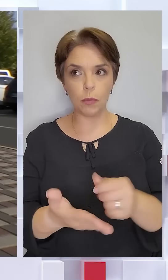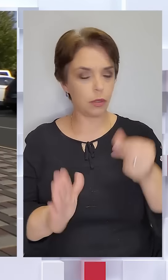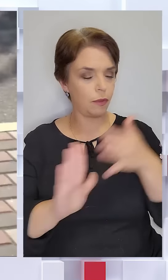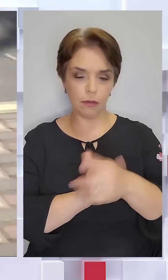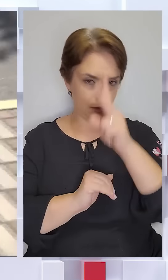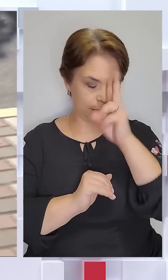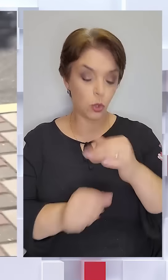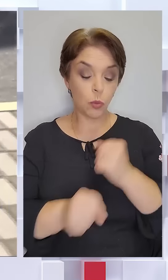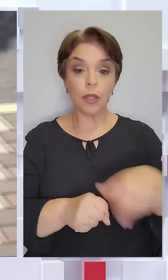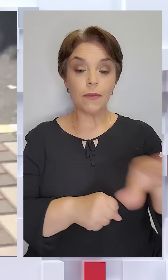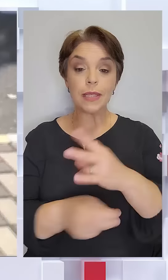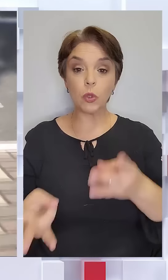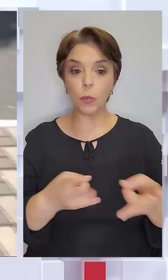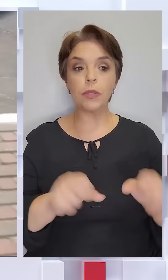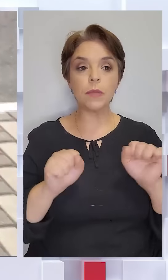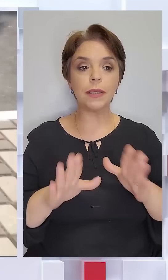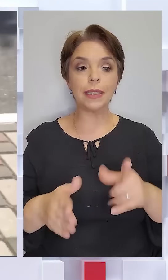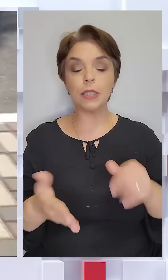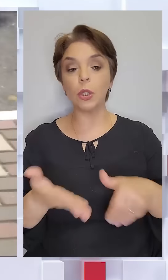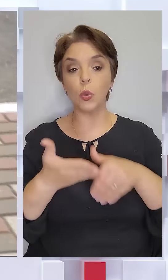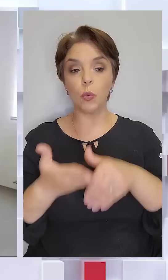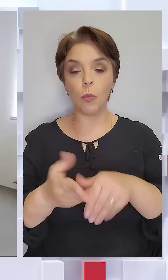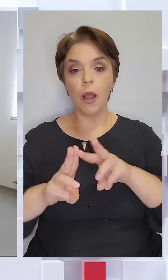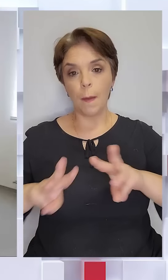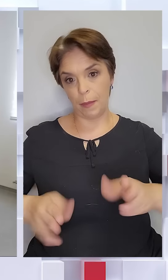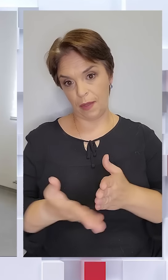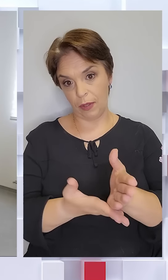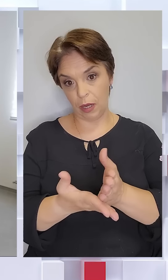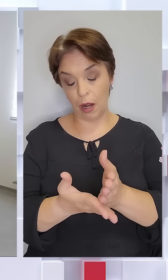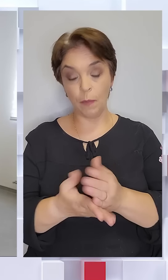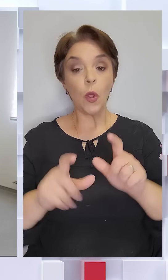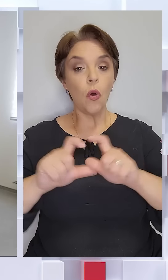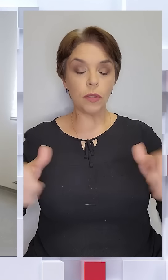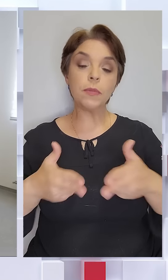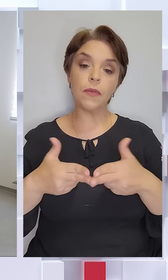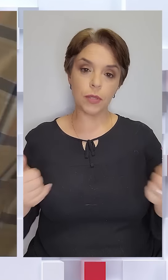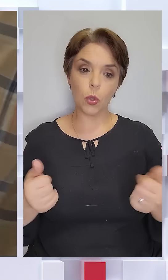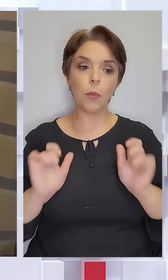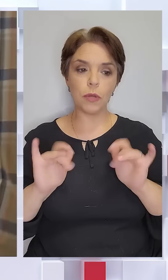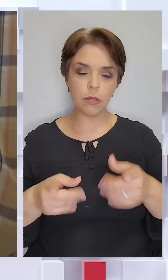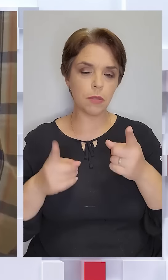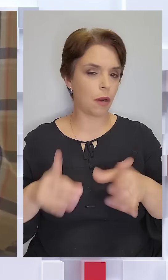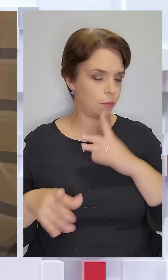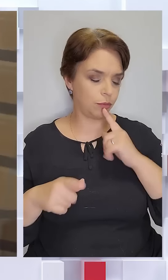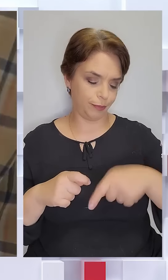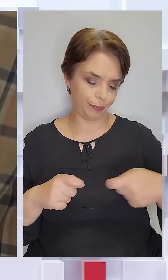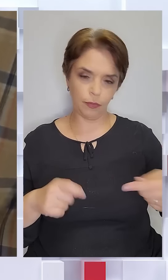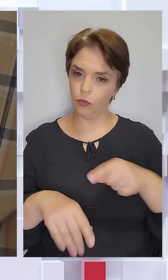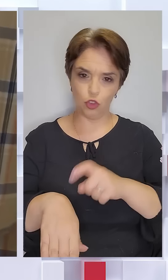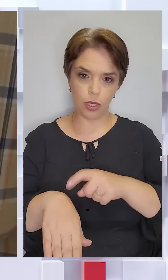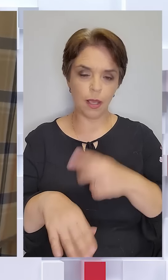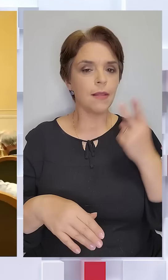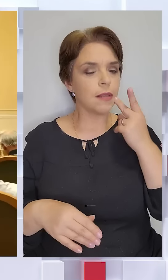один місяць. І зробити усе необхідне зміг лише із допомогою мінветеранів. У відомстві визнають, процес і справді був тривалим у часі і